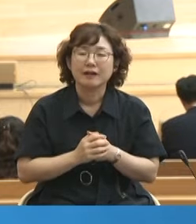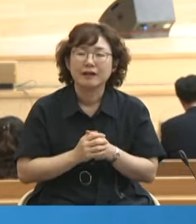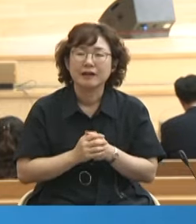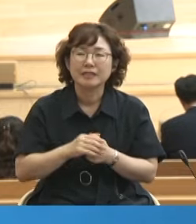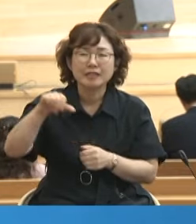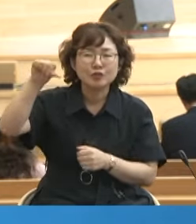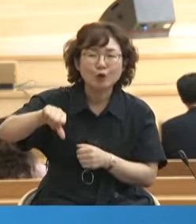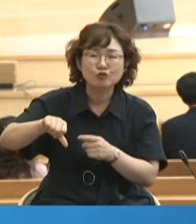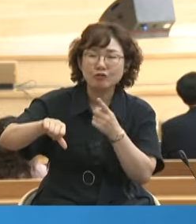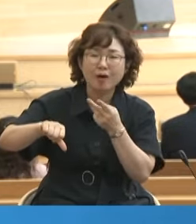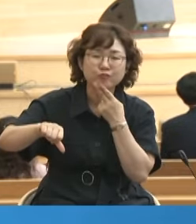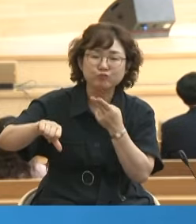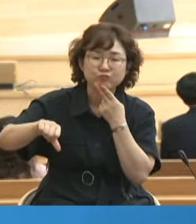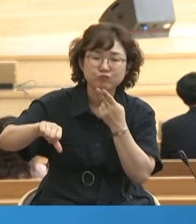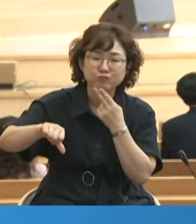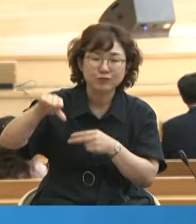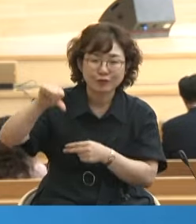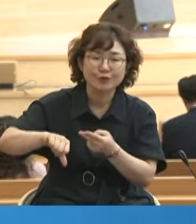저주가 없죠.